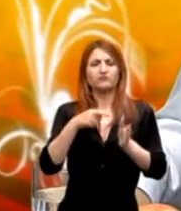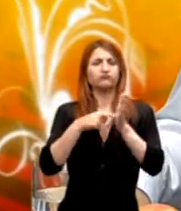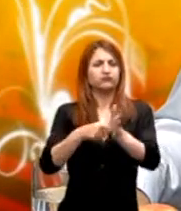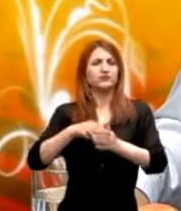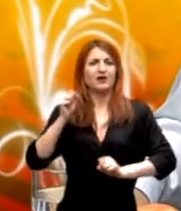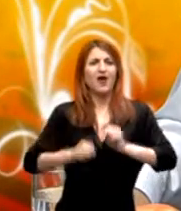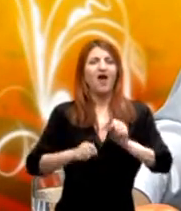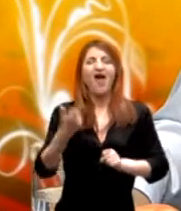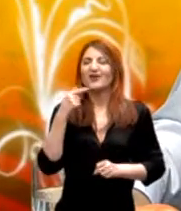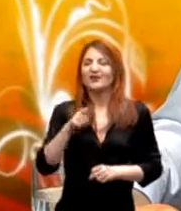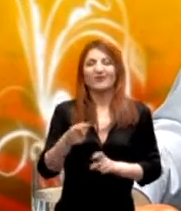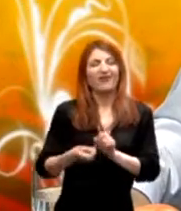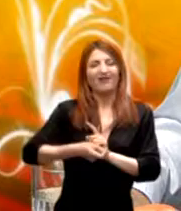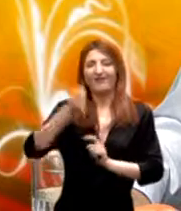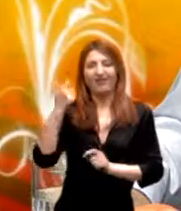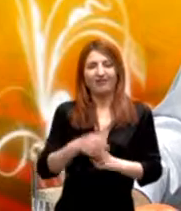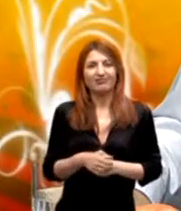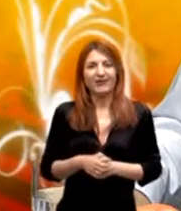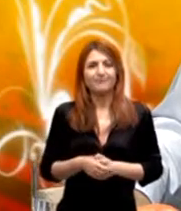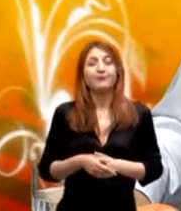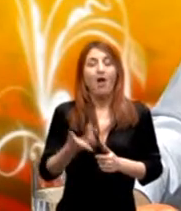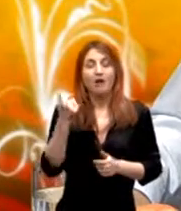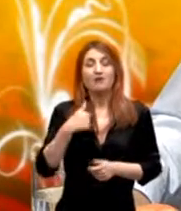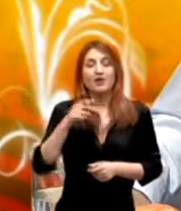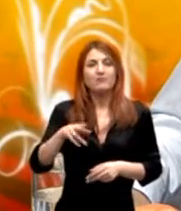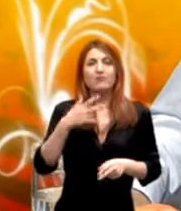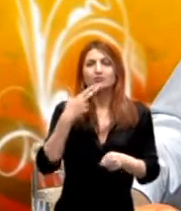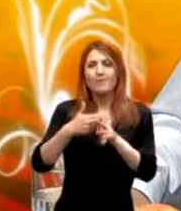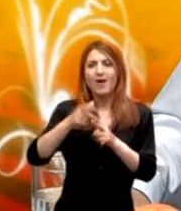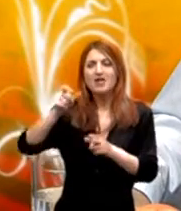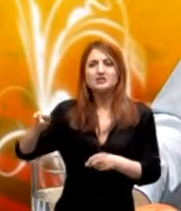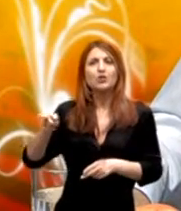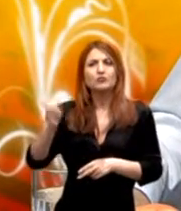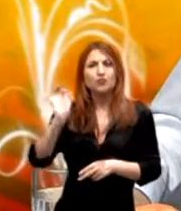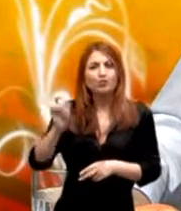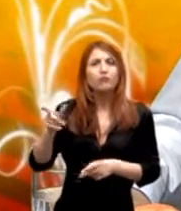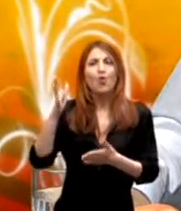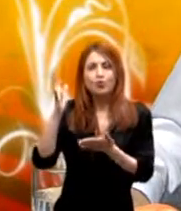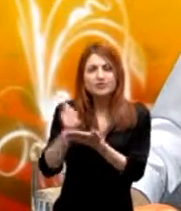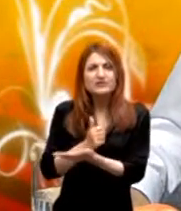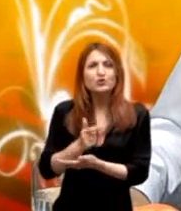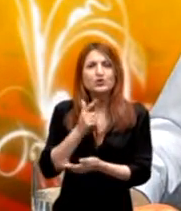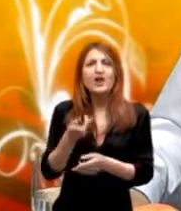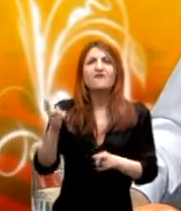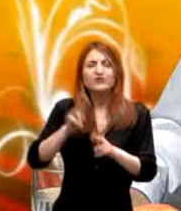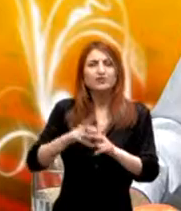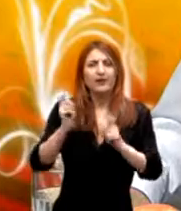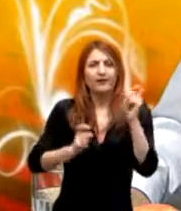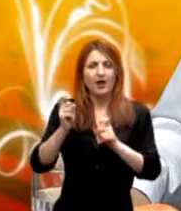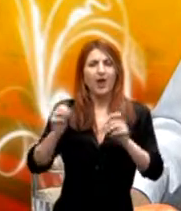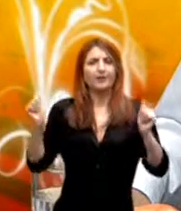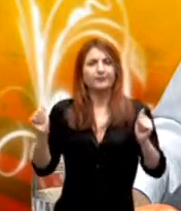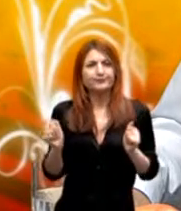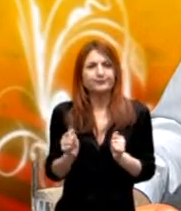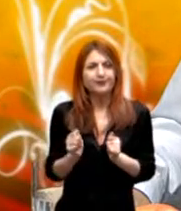da su rijetki ti, ali imam pacijenata koji su jako uspješni bili i koji su i više skinuli.